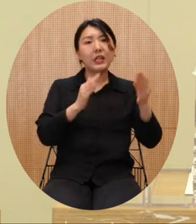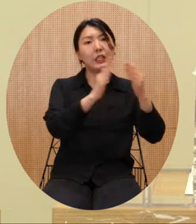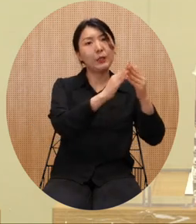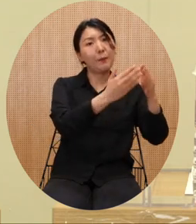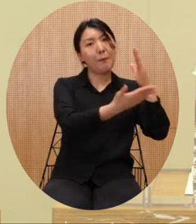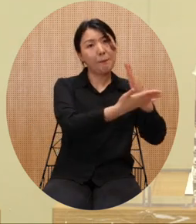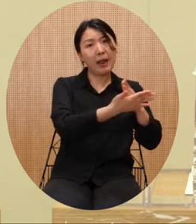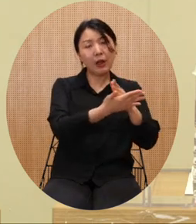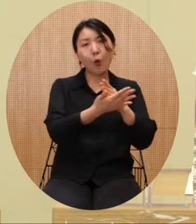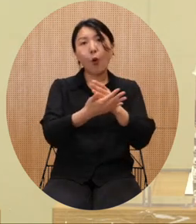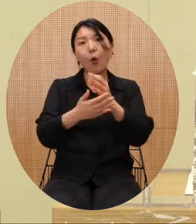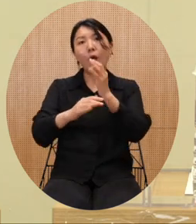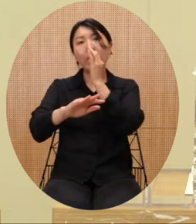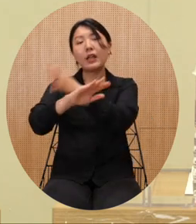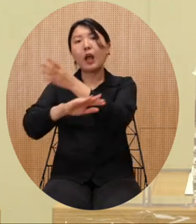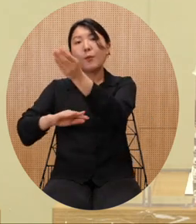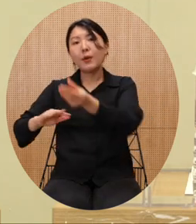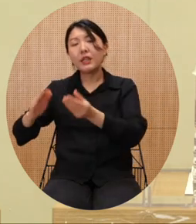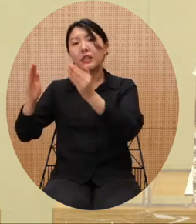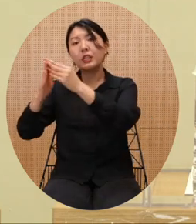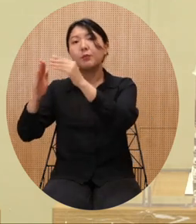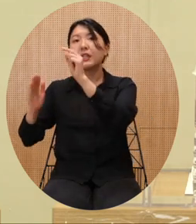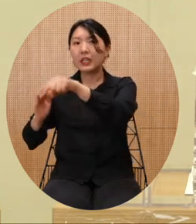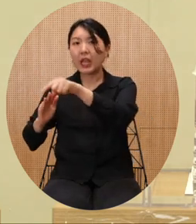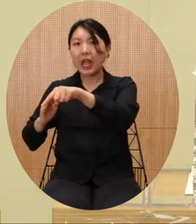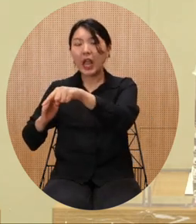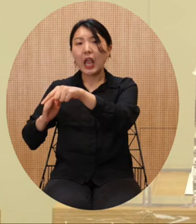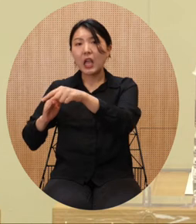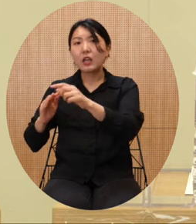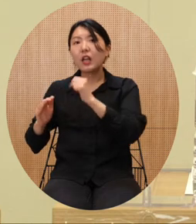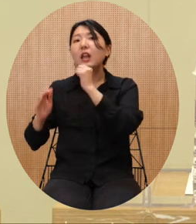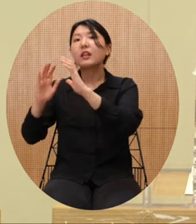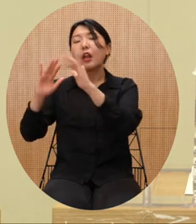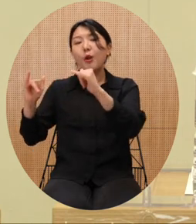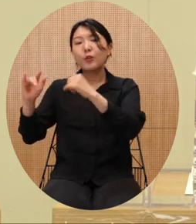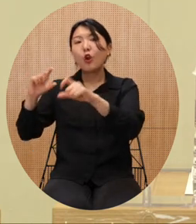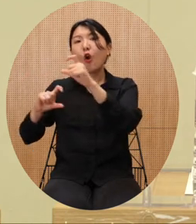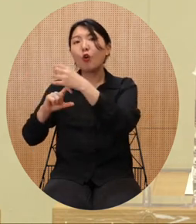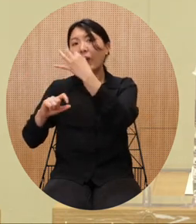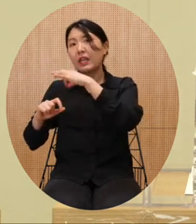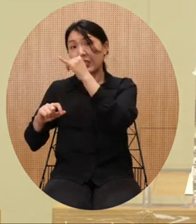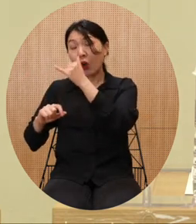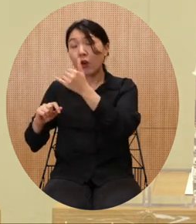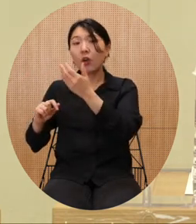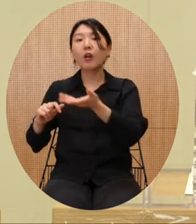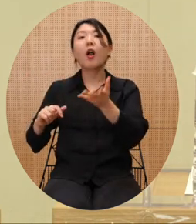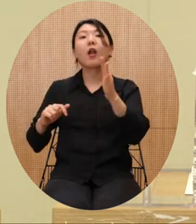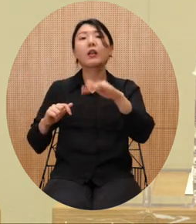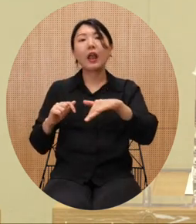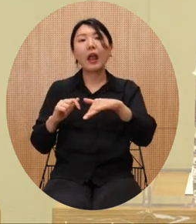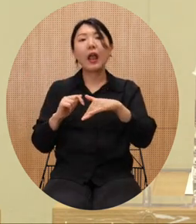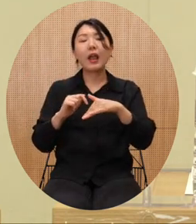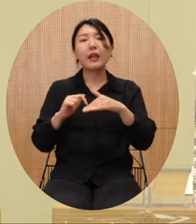전세임대주택보다는 매입임대주택이 저소득층의 장기적인 주거복지에 기여할 수가 있습니다. 그러나